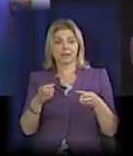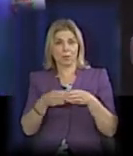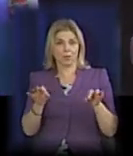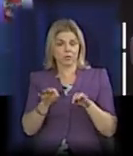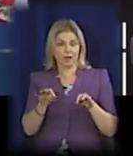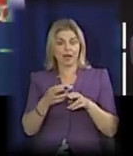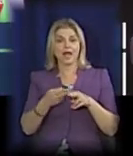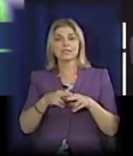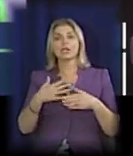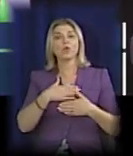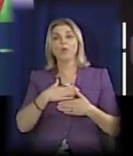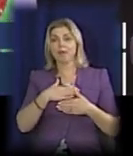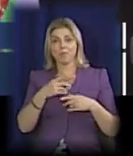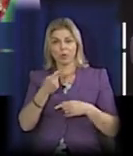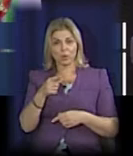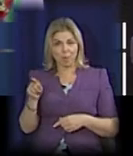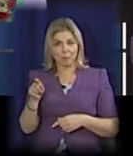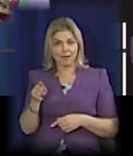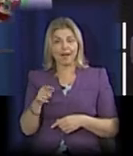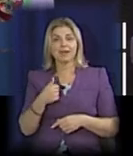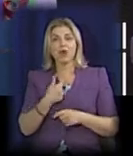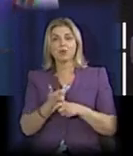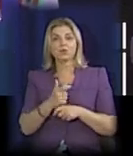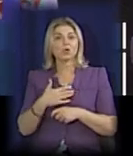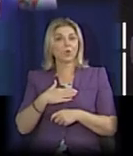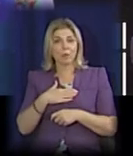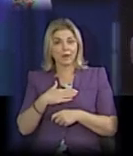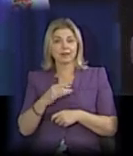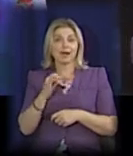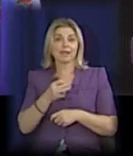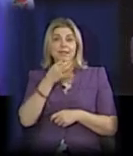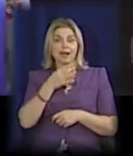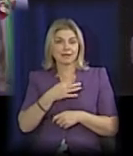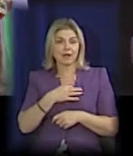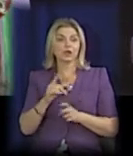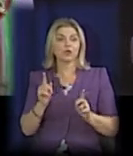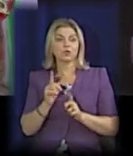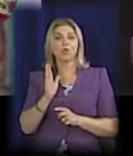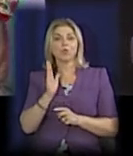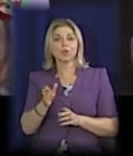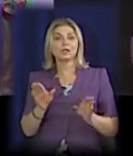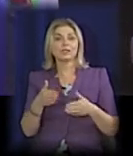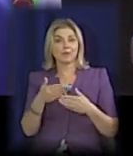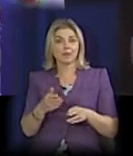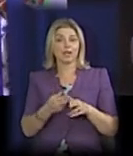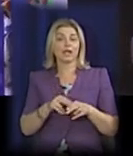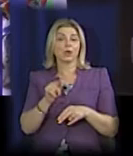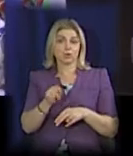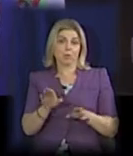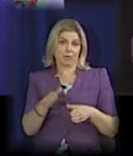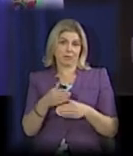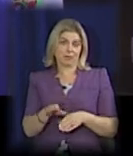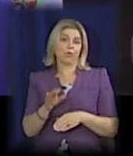найулюбленіший номер «Стукалка-грюкалка». І я дуже любила, а тут сказали, що будемо співати саме цю пісню